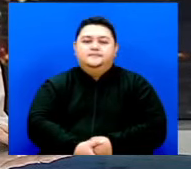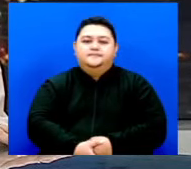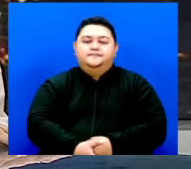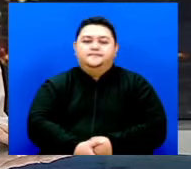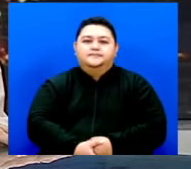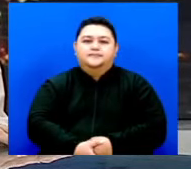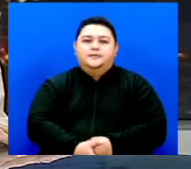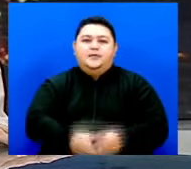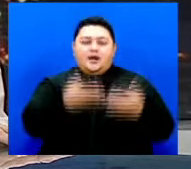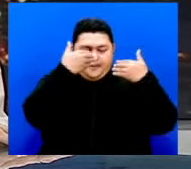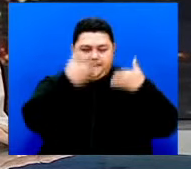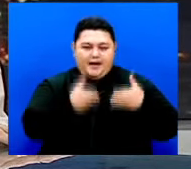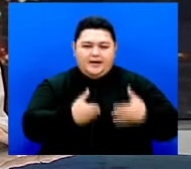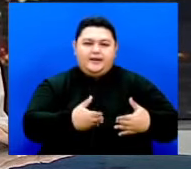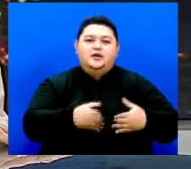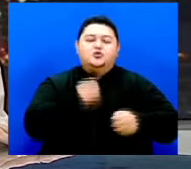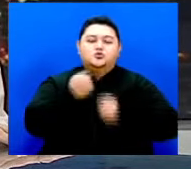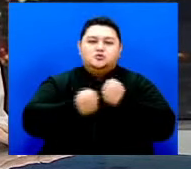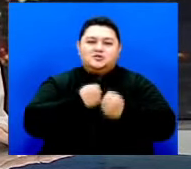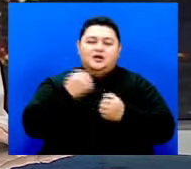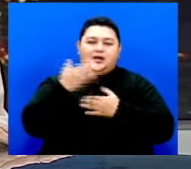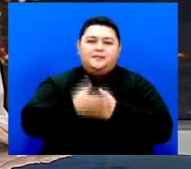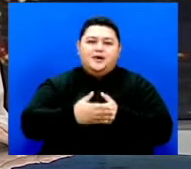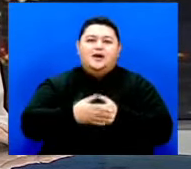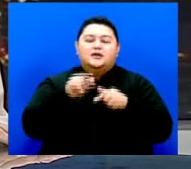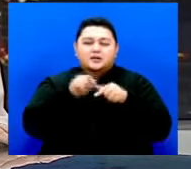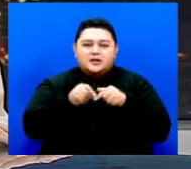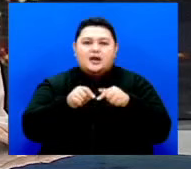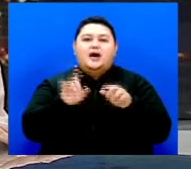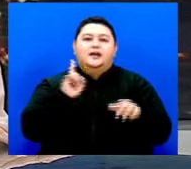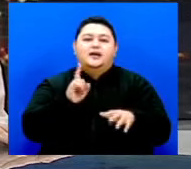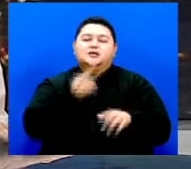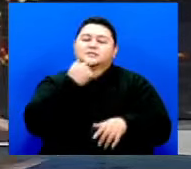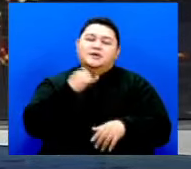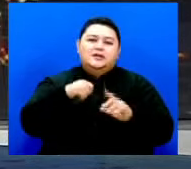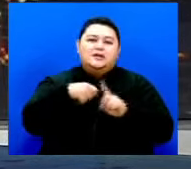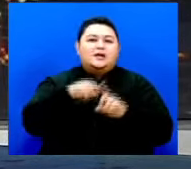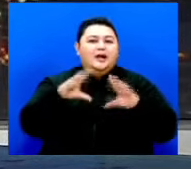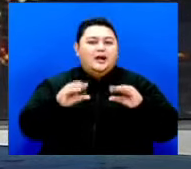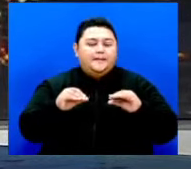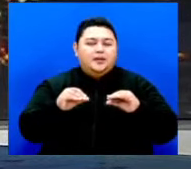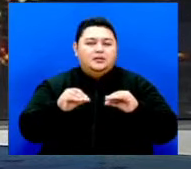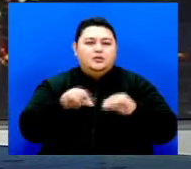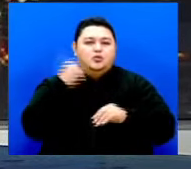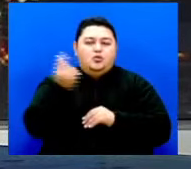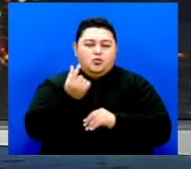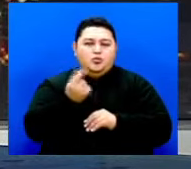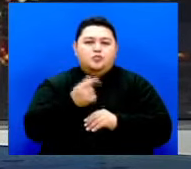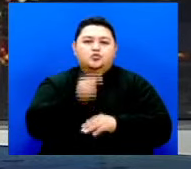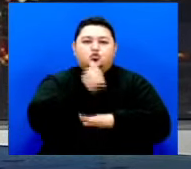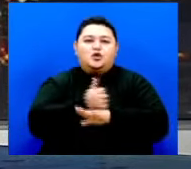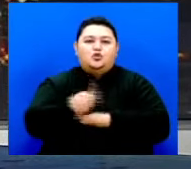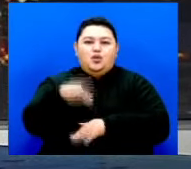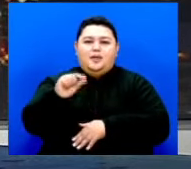Asosiasi Badan Usaha Jasa Pengamanan Indonesia Abu Japi mengadakan musyawarah nasional atau Munas yang menghasilkan ketua umum baru.